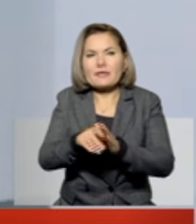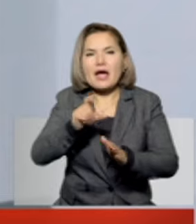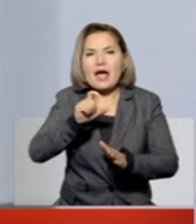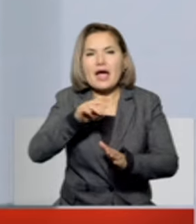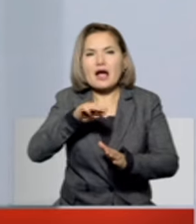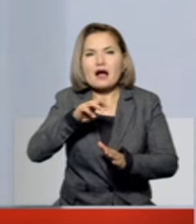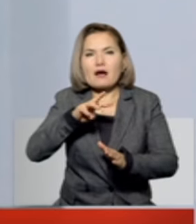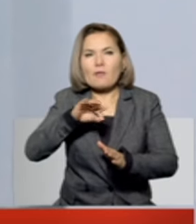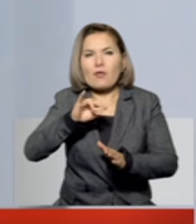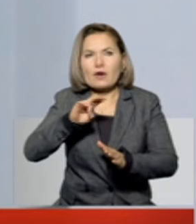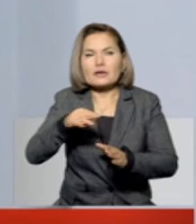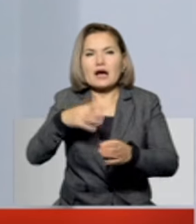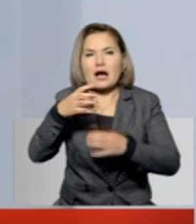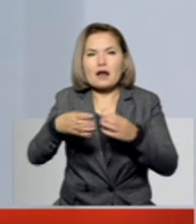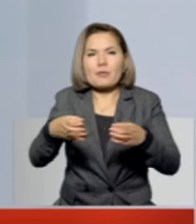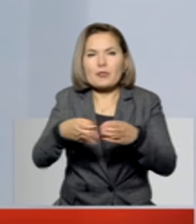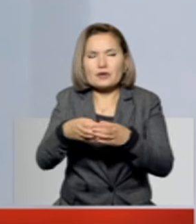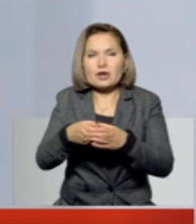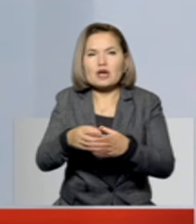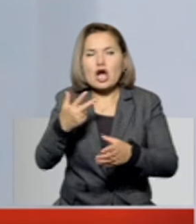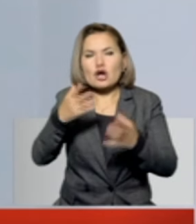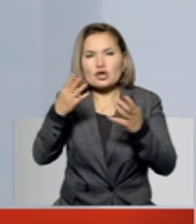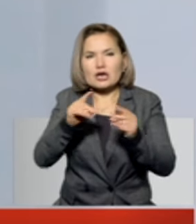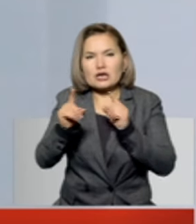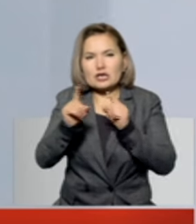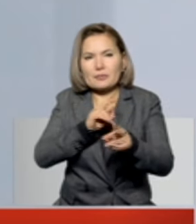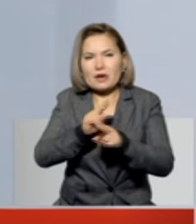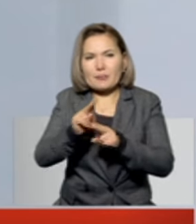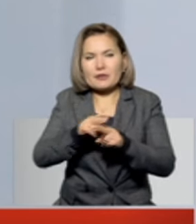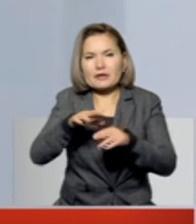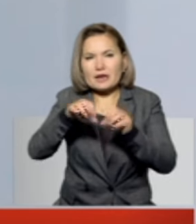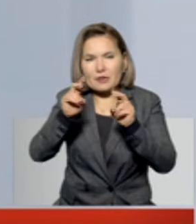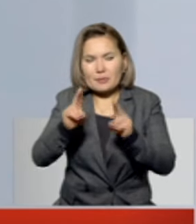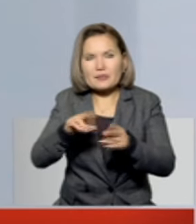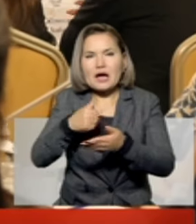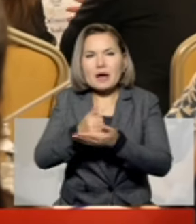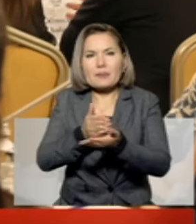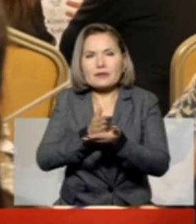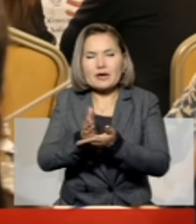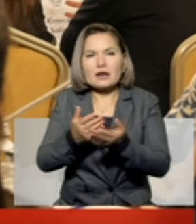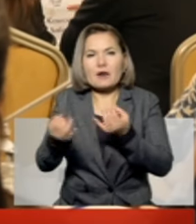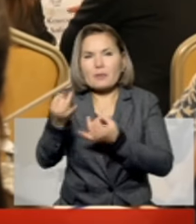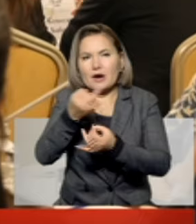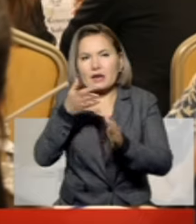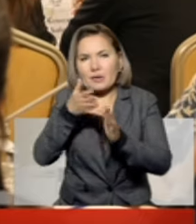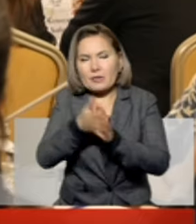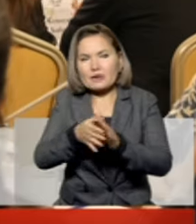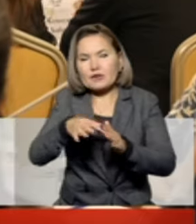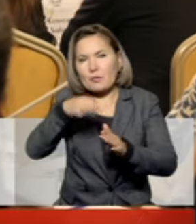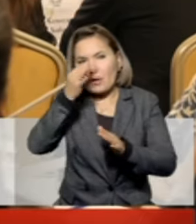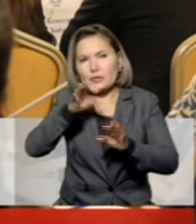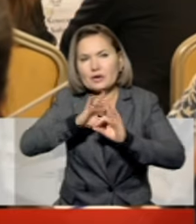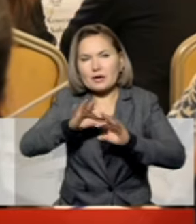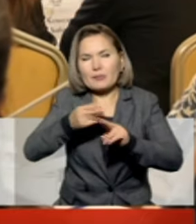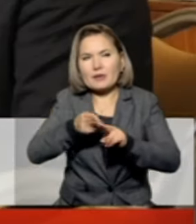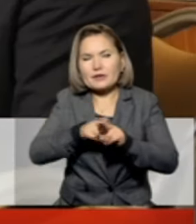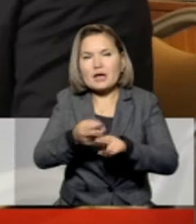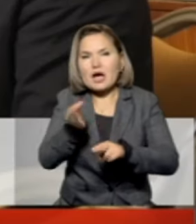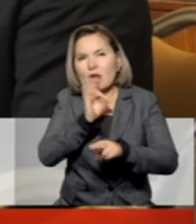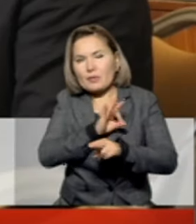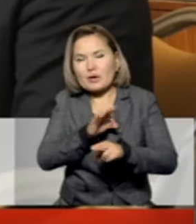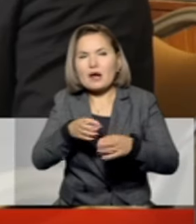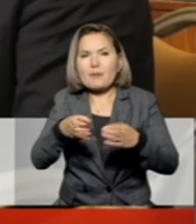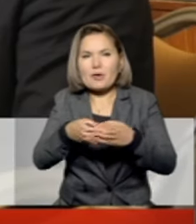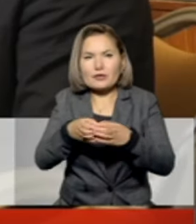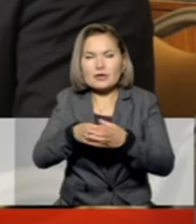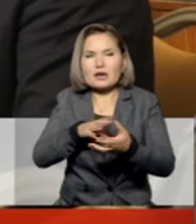Экман халықаралық ұйымымен бірлесіп, 3 күндік семинар өткізді. Сарапшылар стратегиялық талдау жүргізу тәжірибесімен бөлісіп, кірістерді